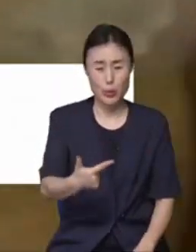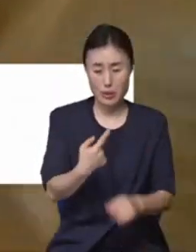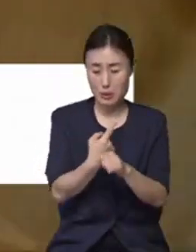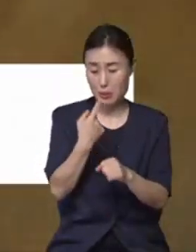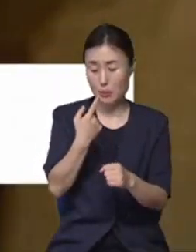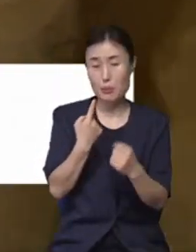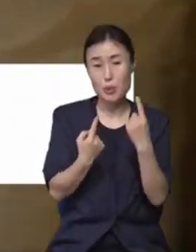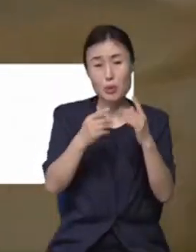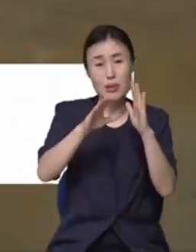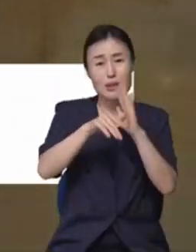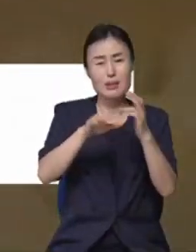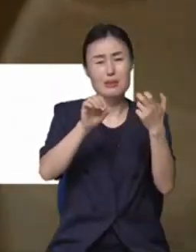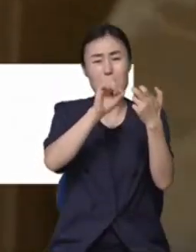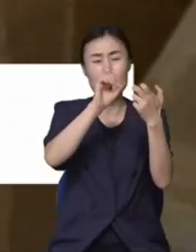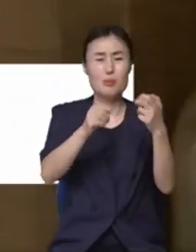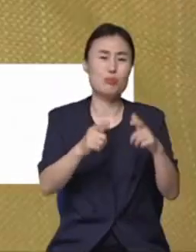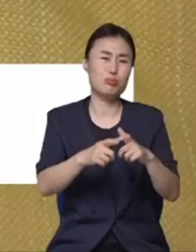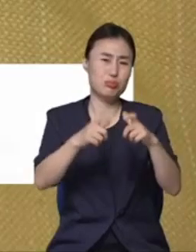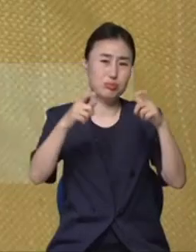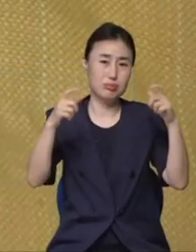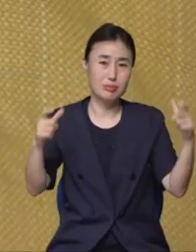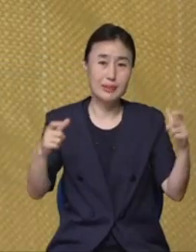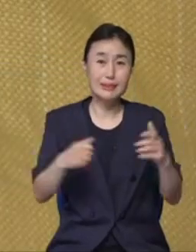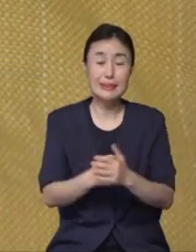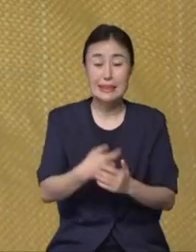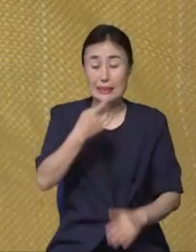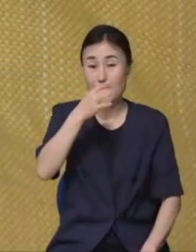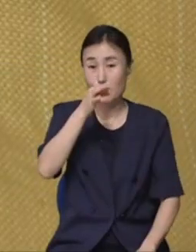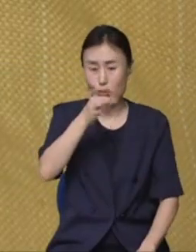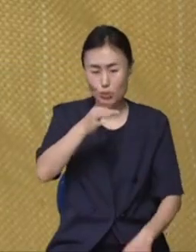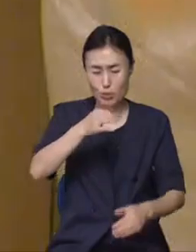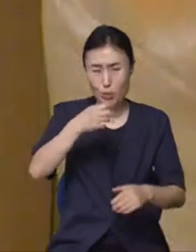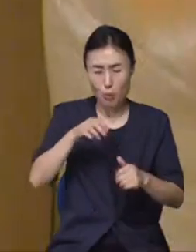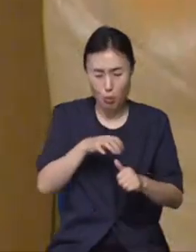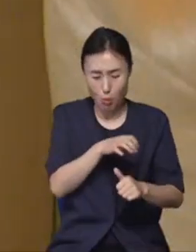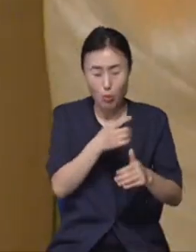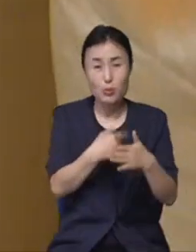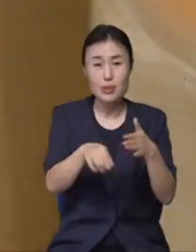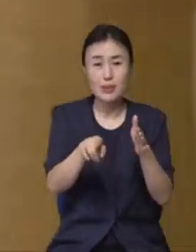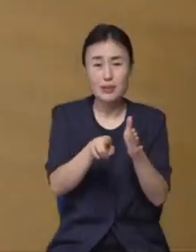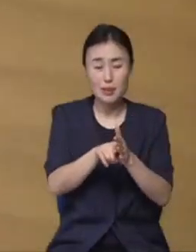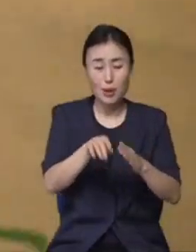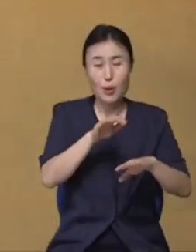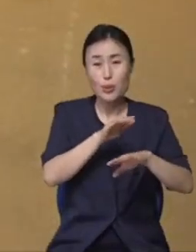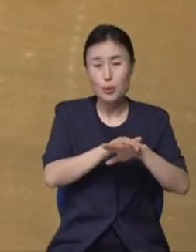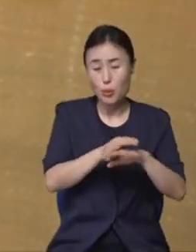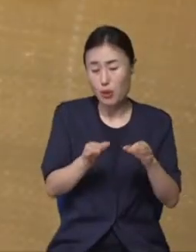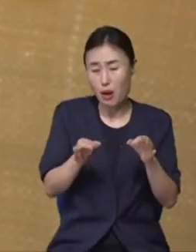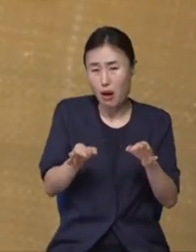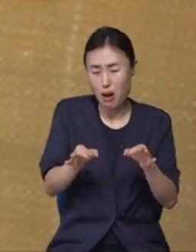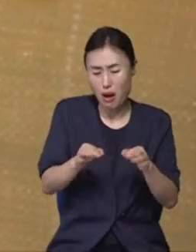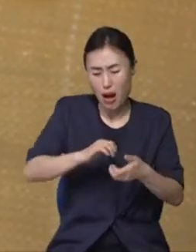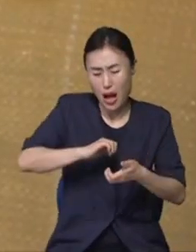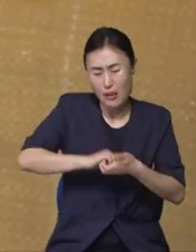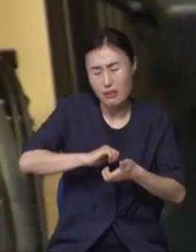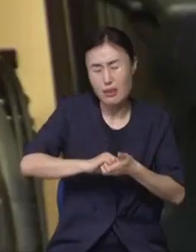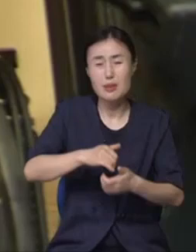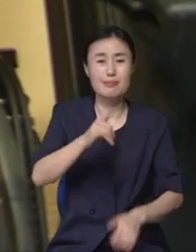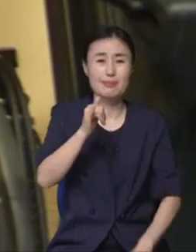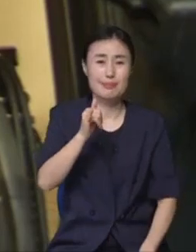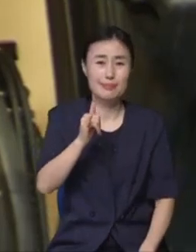지난해보다 70% 이상 늘었습니다. 쌀값 보전을 위해 힘을 보탠 지역 농협들도 한계에 다다른